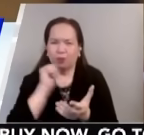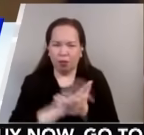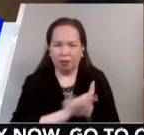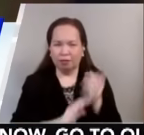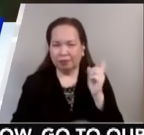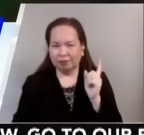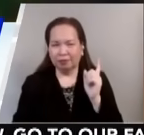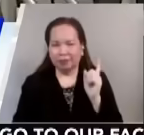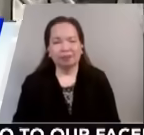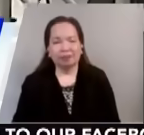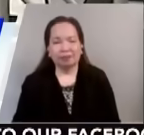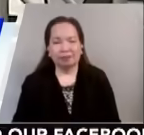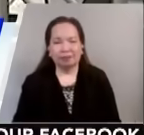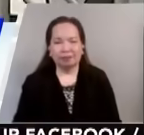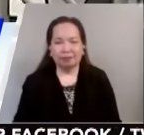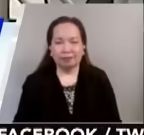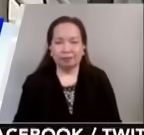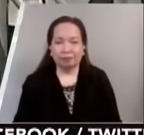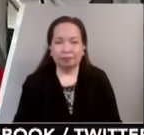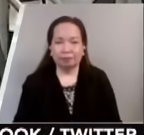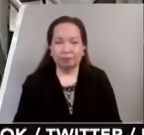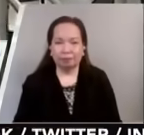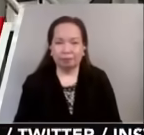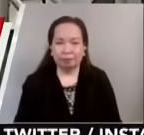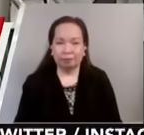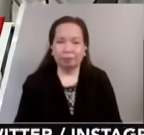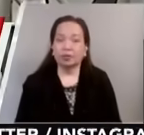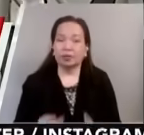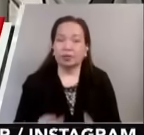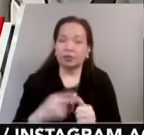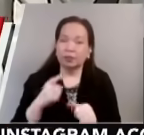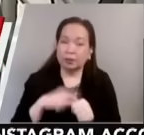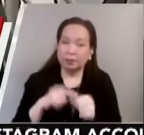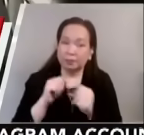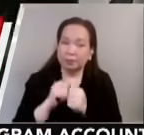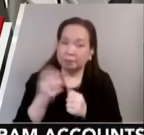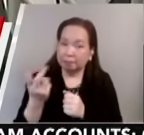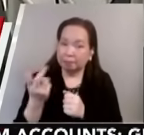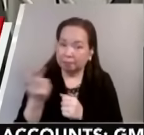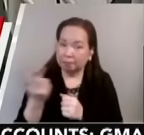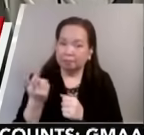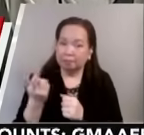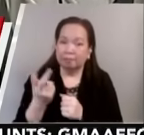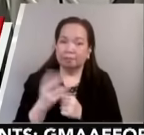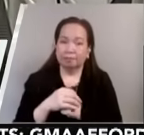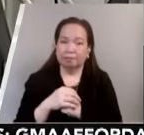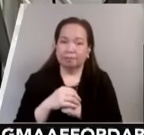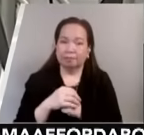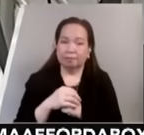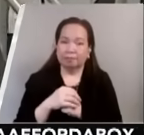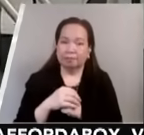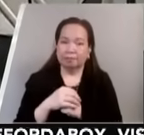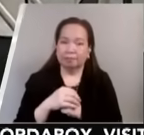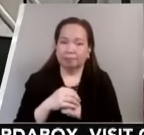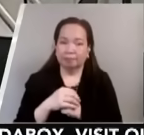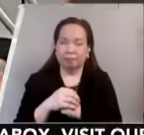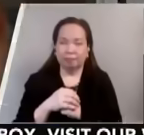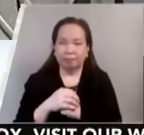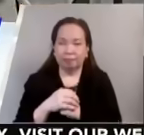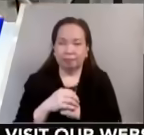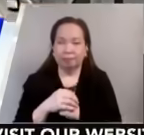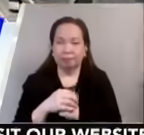at raver crew first time k makatrabaho parehas ah si lizelle Lopez and of course si Miss Jasmine